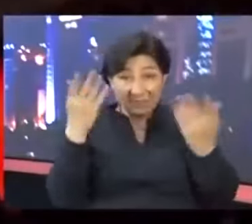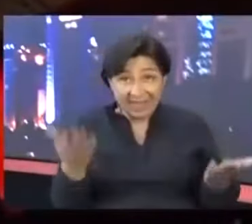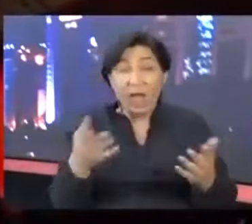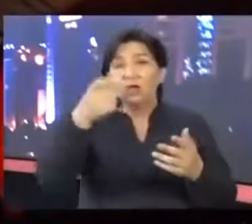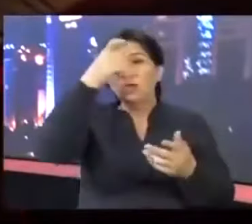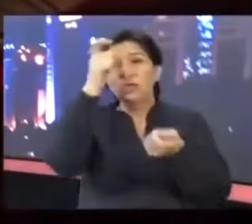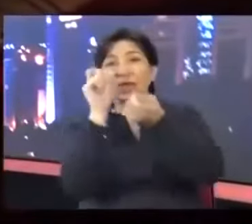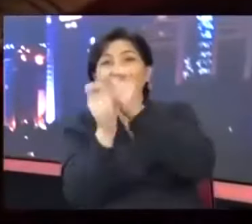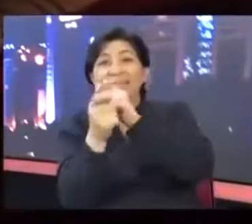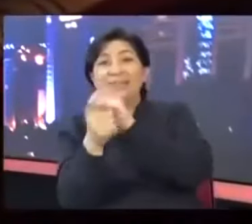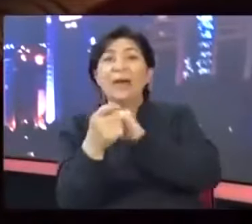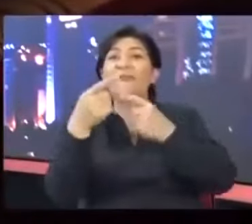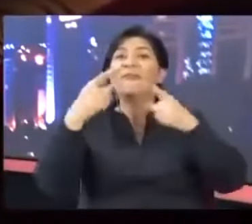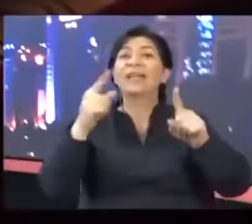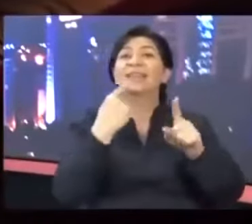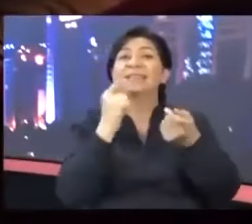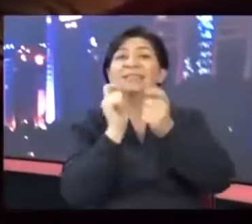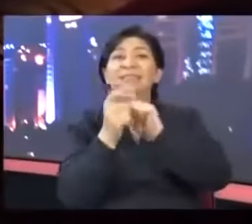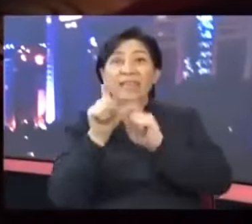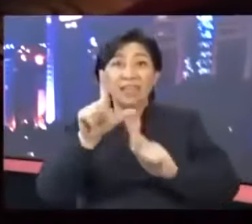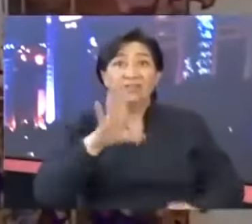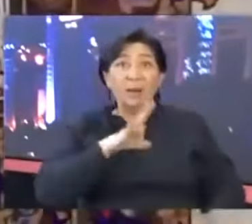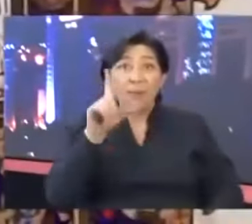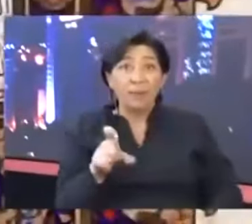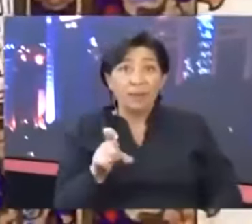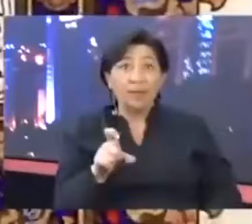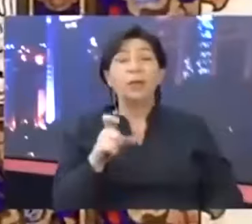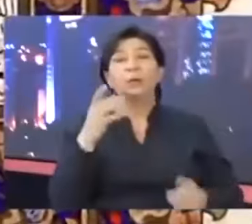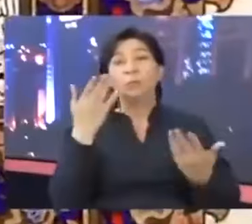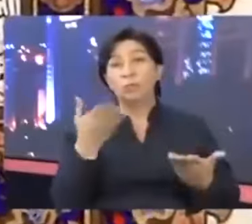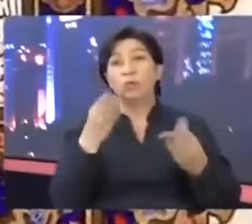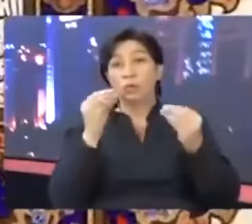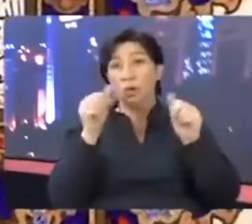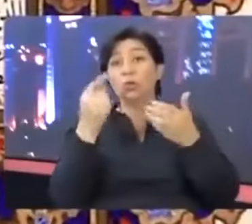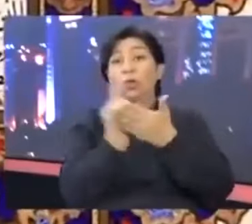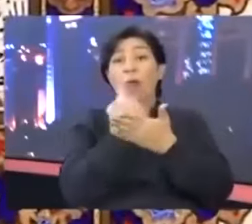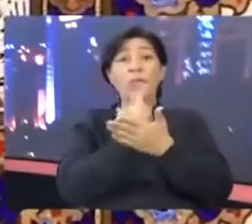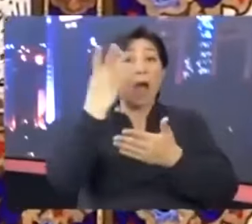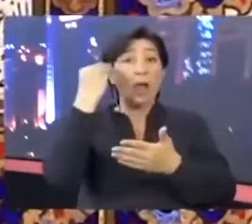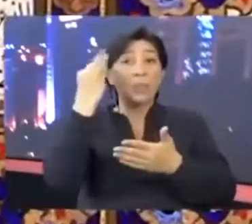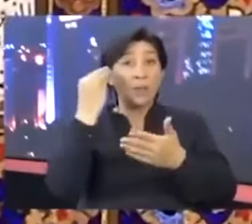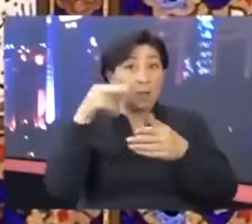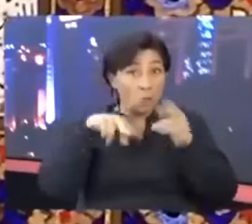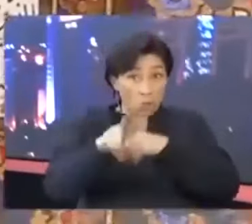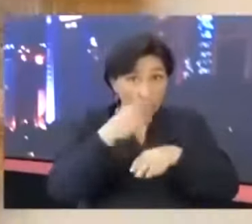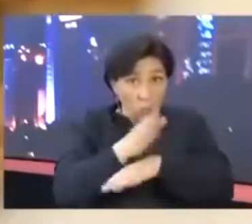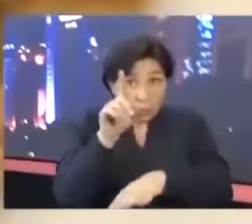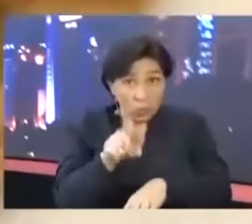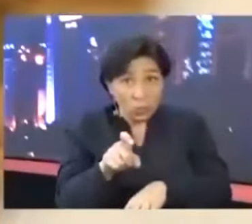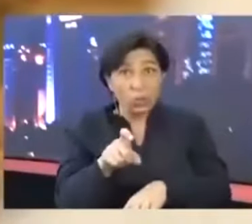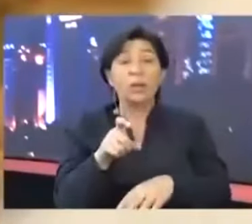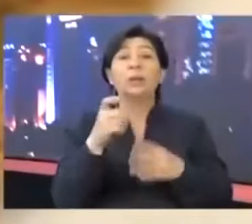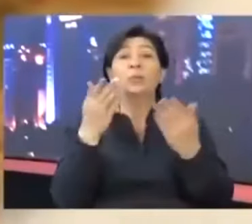tefsire ve dolayısıyla farklı yorumlara ihtiyaç var mıdır Peki tefsir okumak Kur'an'ı anlama metodu olarak doğru mudur